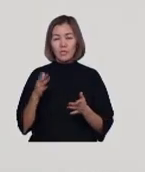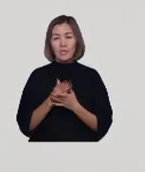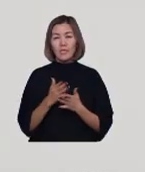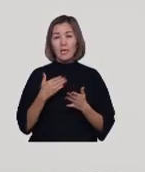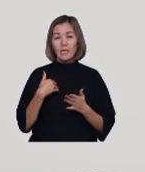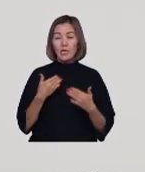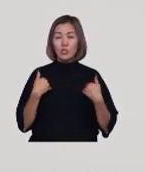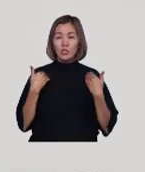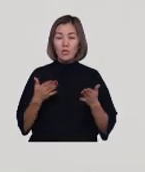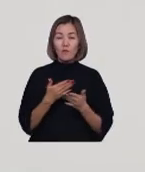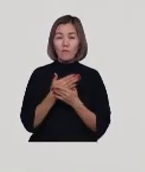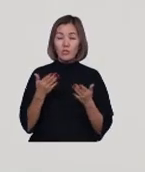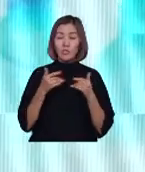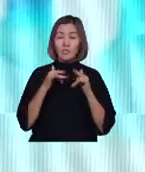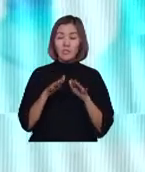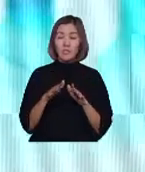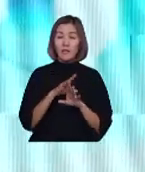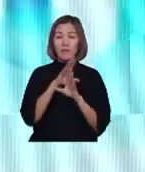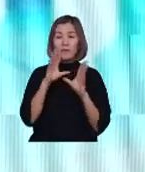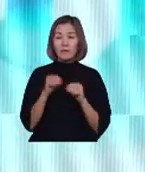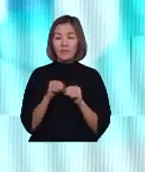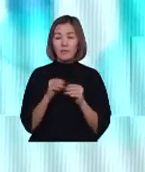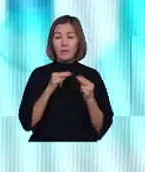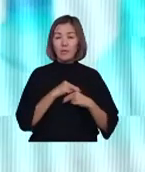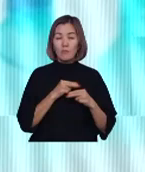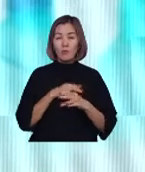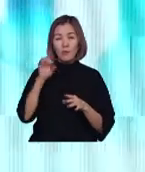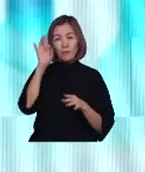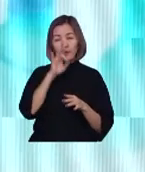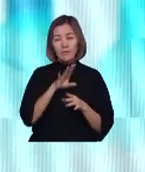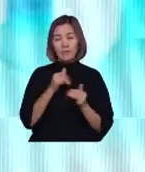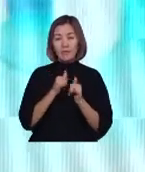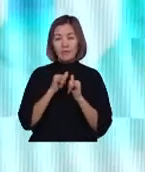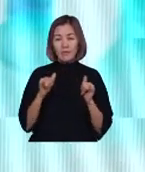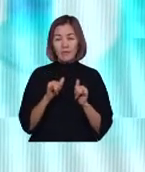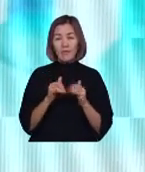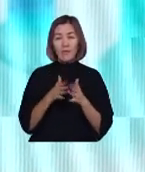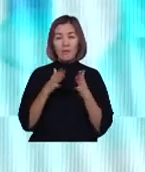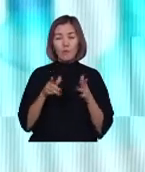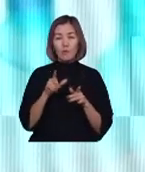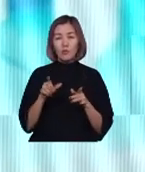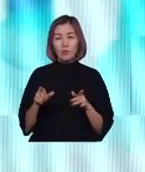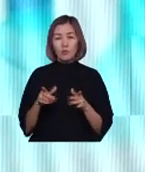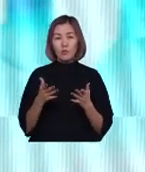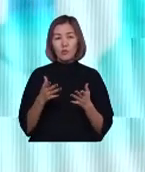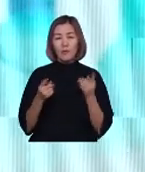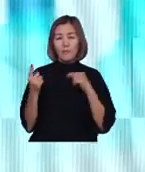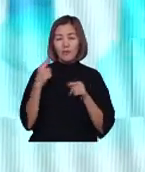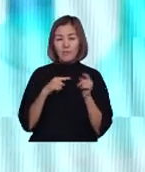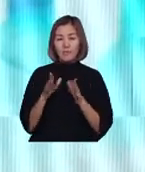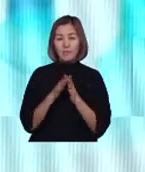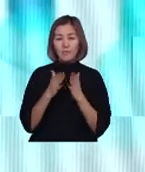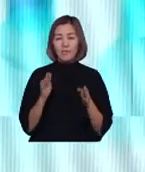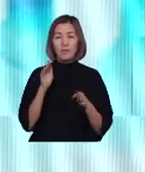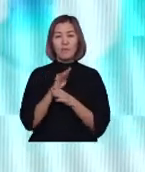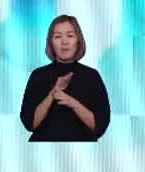желаю, чтобы ваше дело и в целом наша общая работа процветала, чтобы было побольше людей, чьи произведения и книги